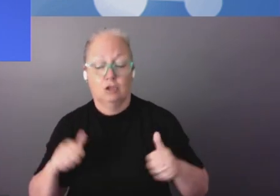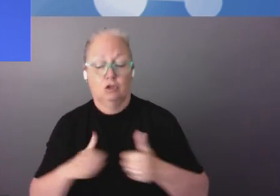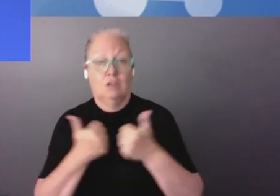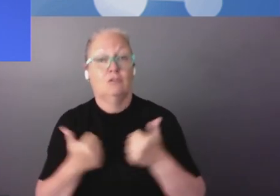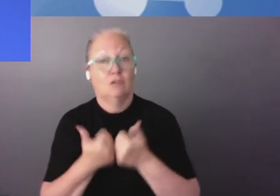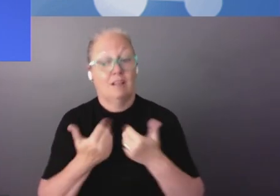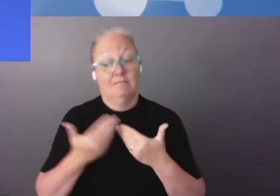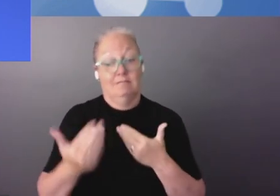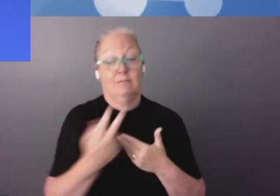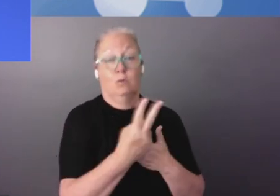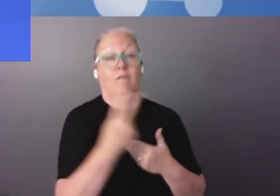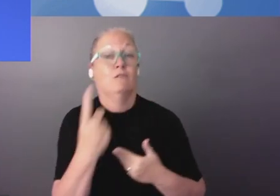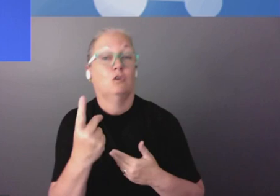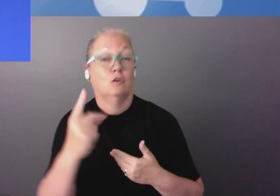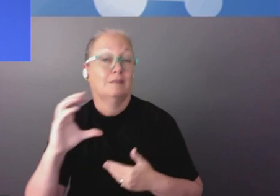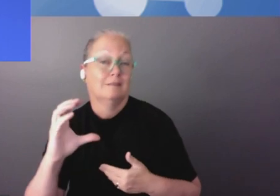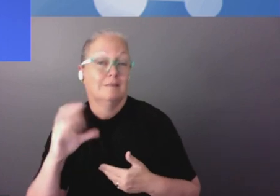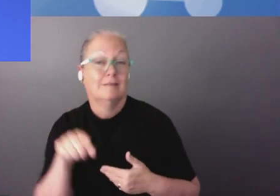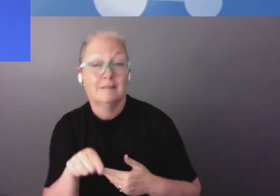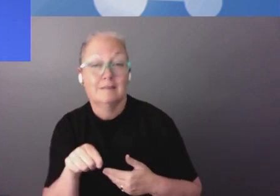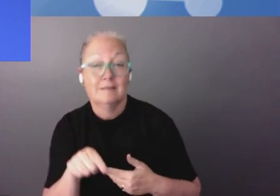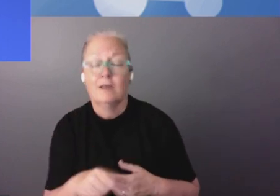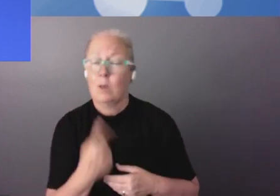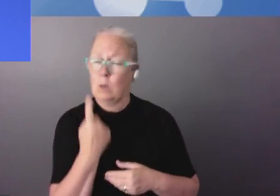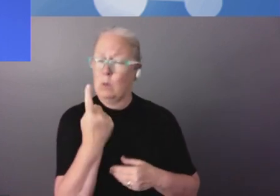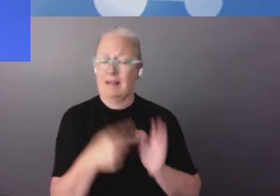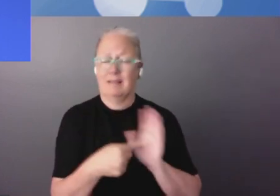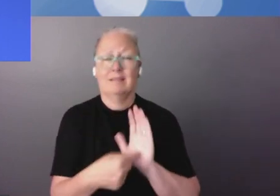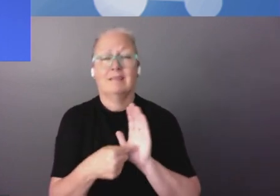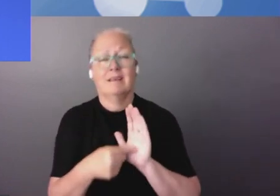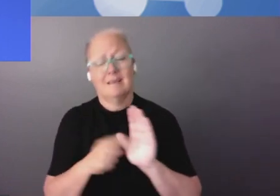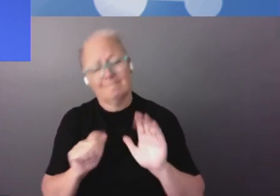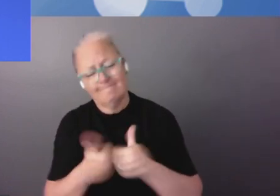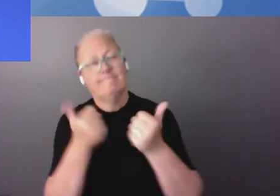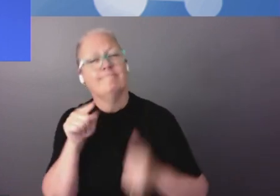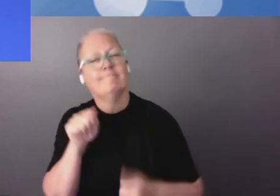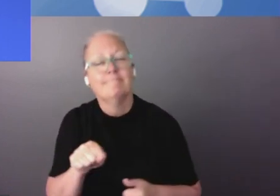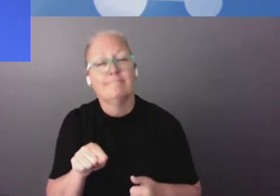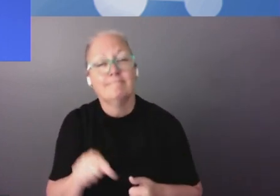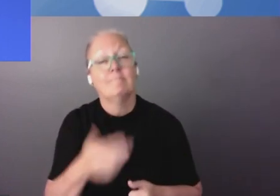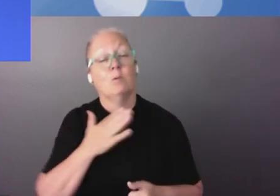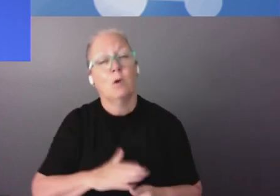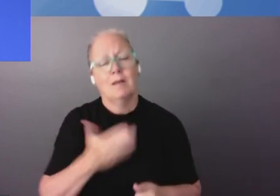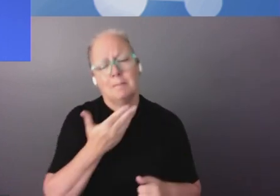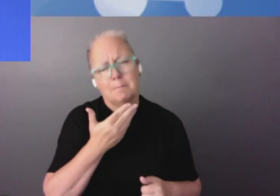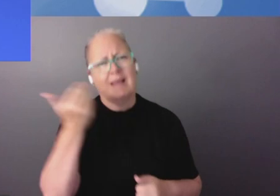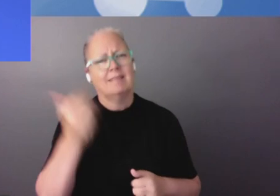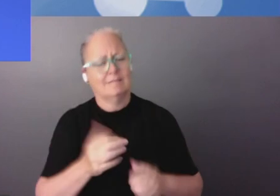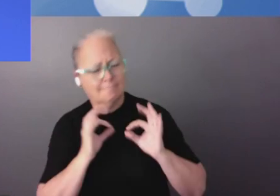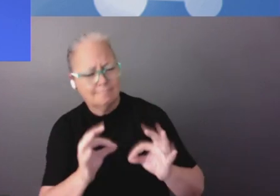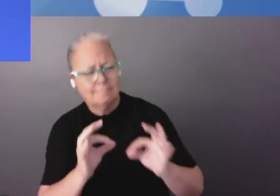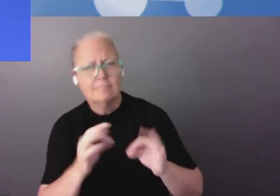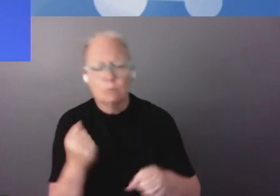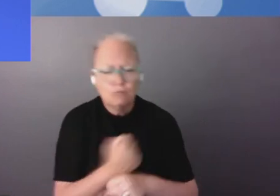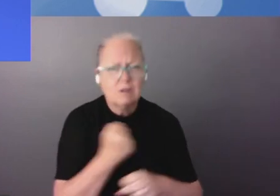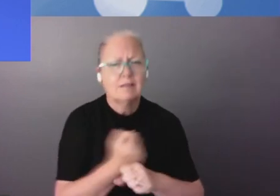wyzwań jest właśnie wypracowanie najlepszych praktyk, modelu i obowiązków